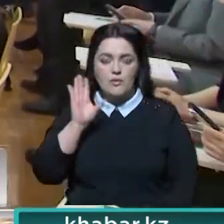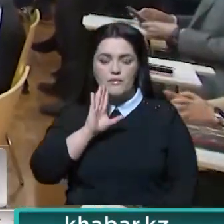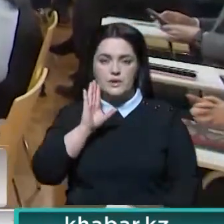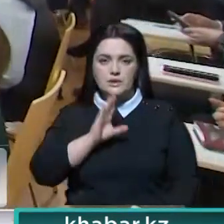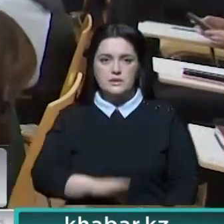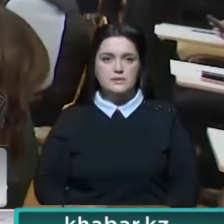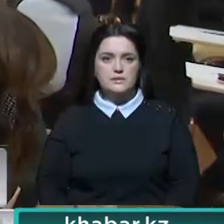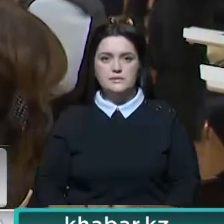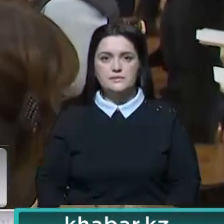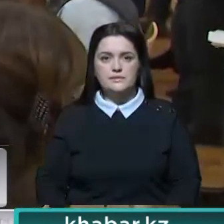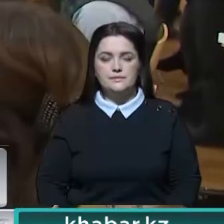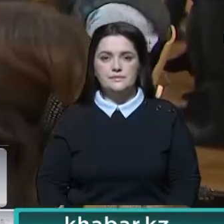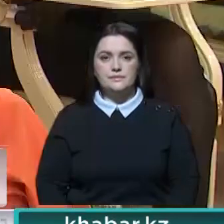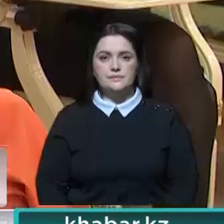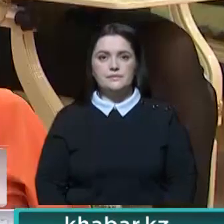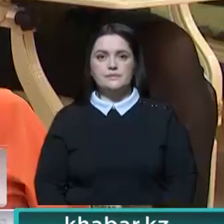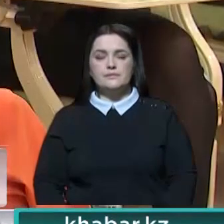закон о воде.